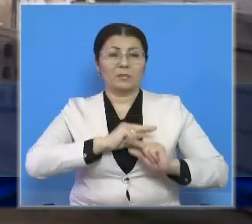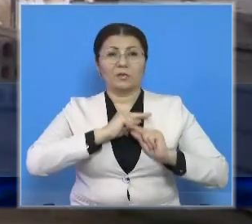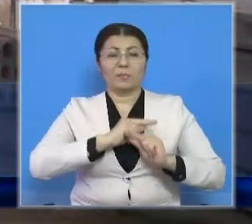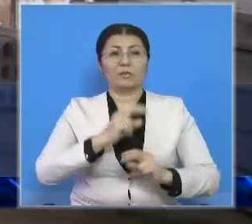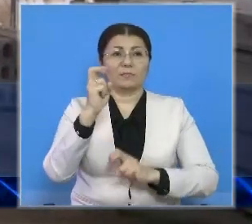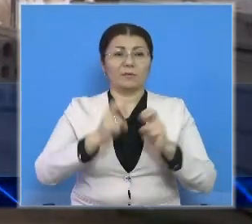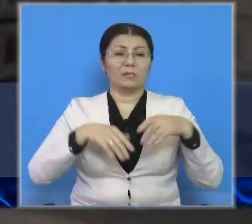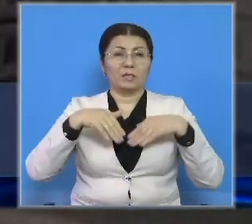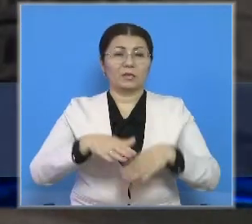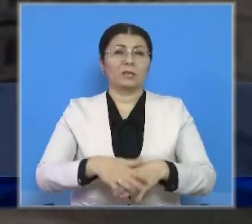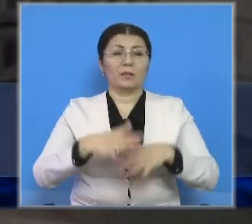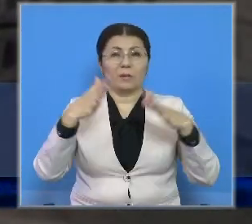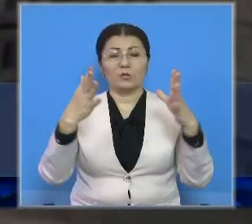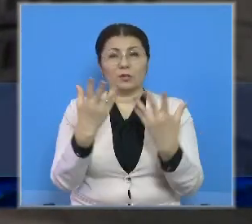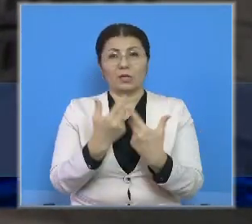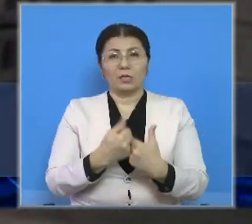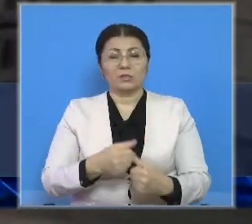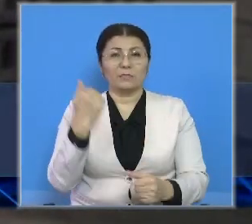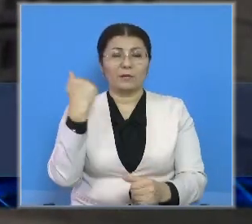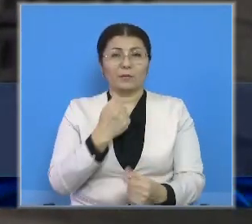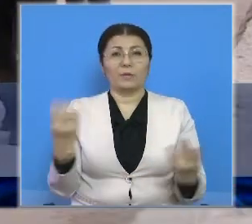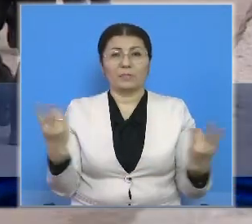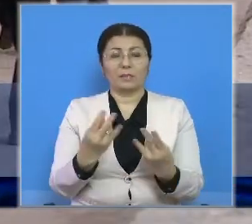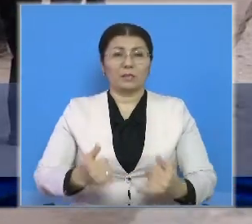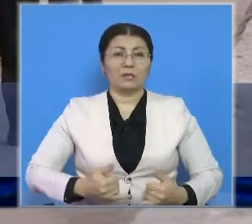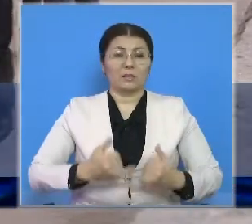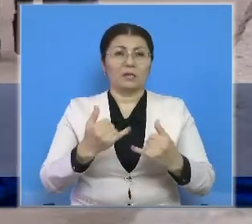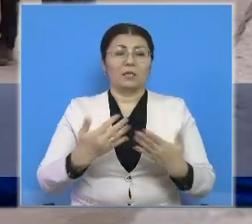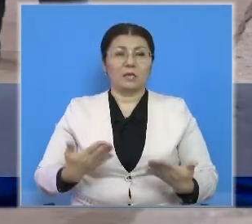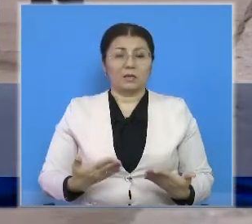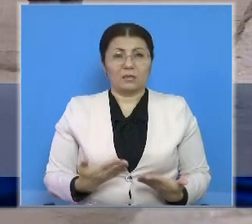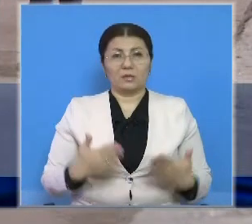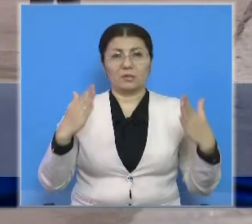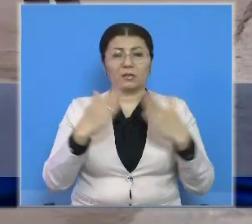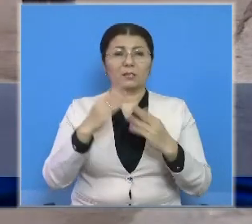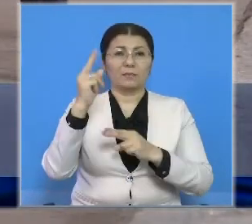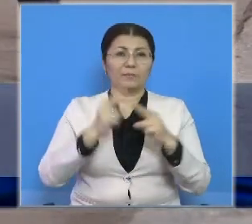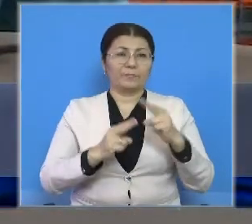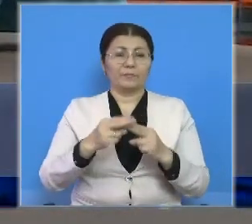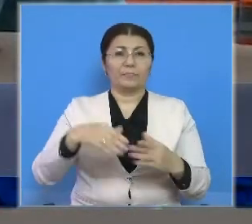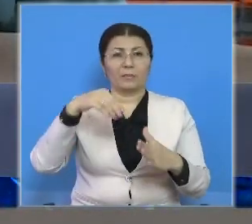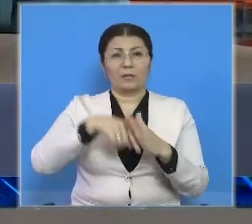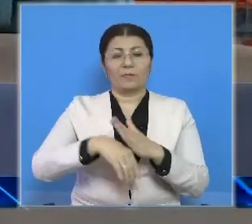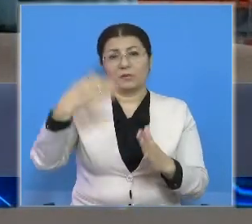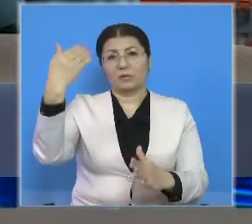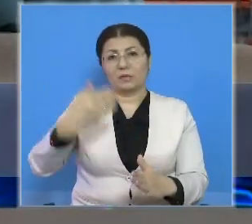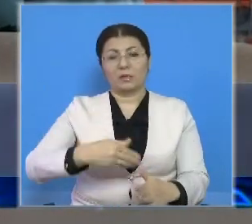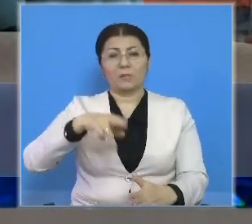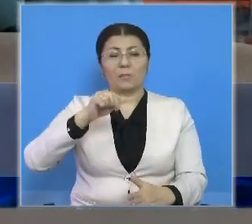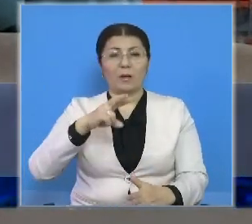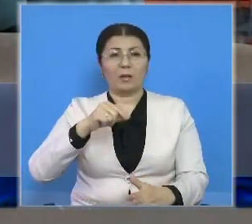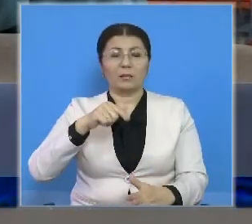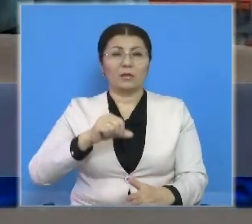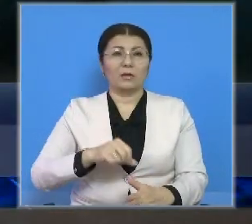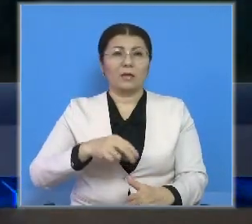Завод производит большое количество материалов, необходимых для жилищного строительства, а именно наружные и внутренние панели,